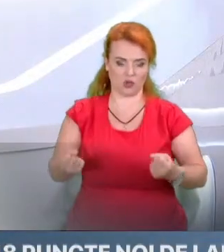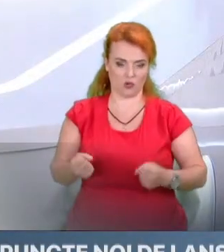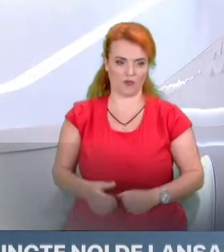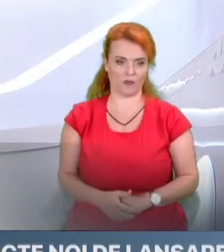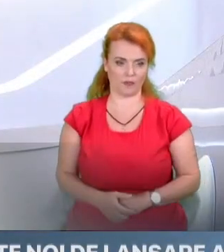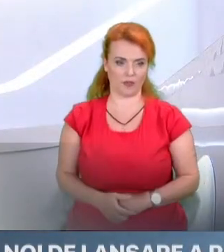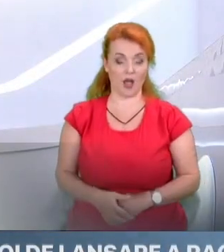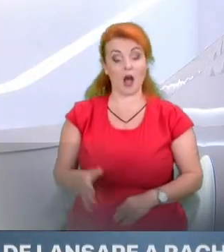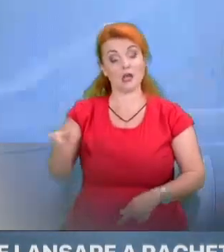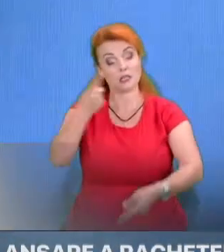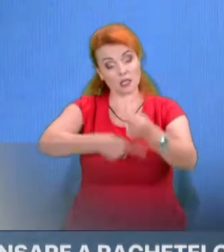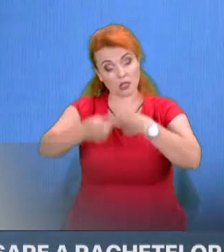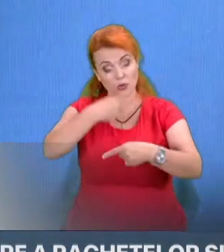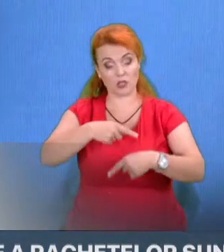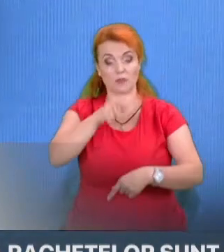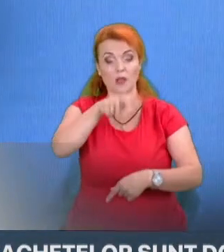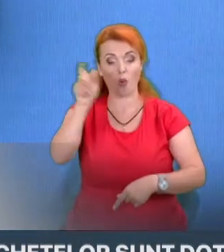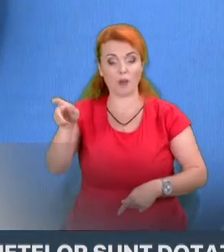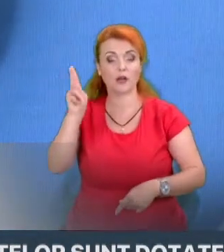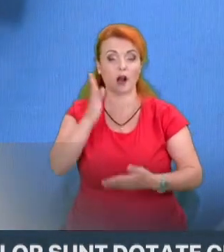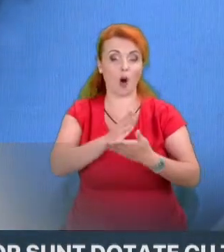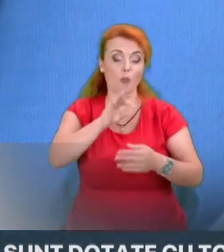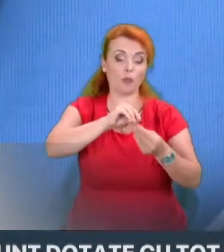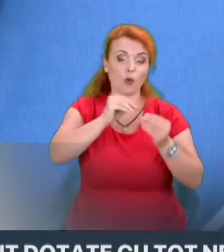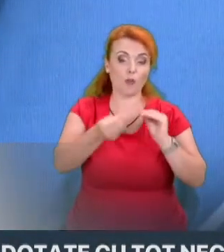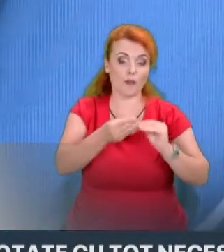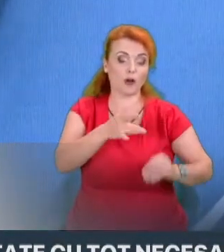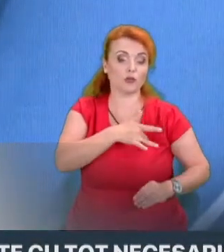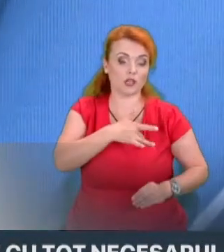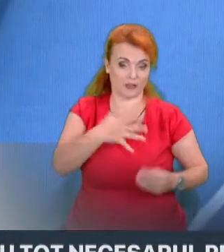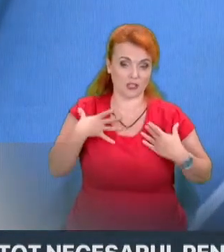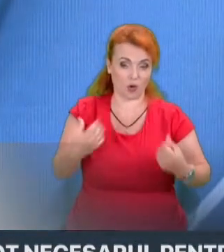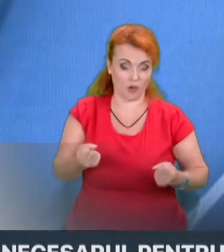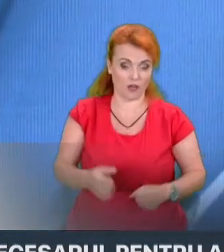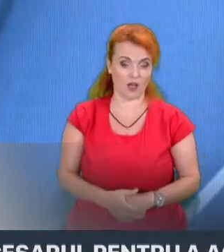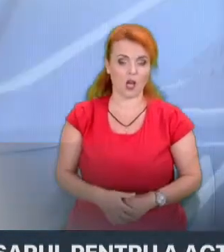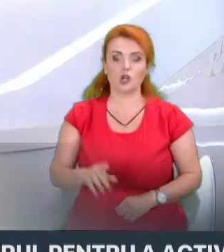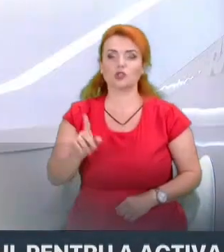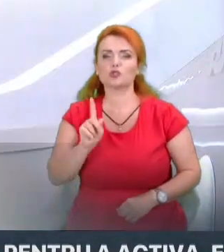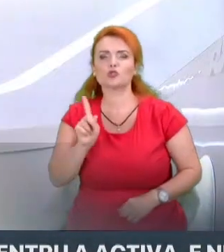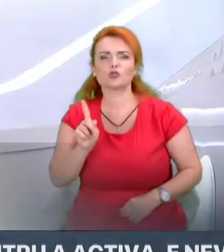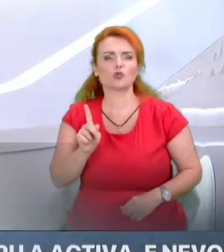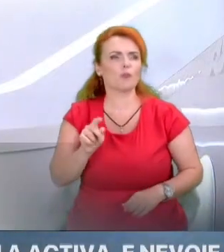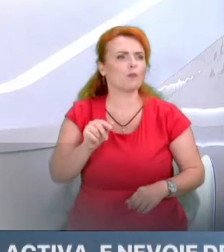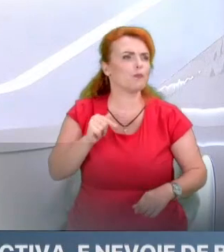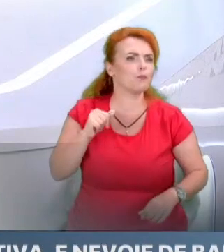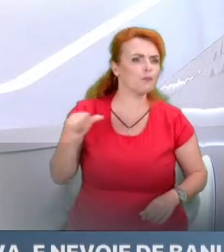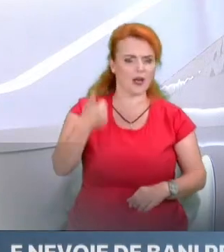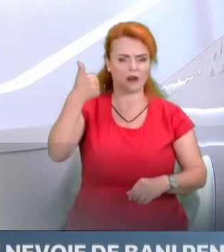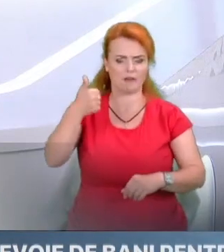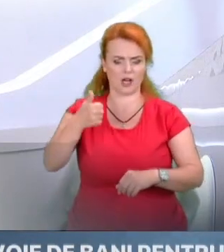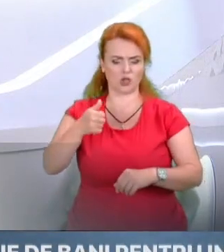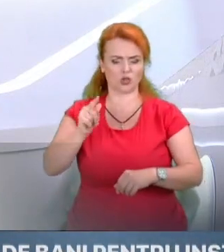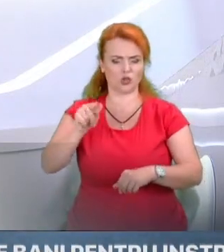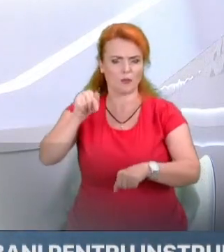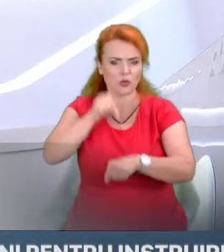categoria cardiacilor. Și aici ar vrea să vă rog să ne spuneți care sunt primele simptome care ar trebui să îi alarmeze